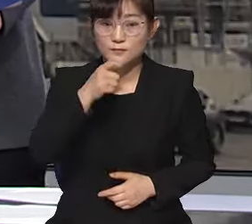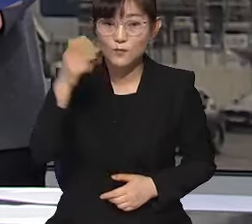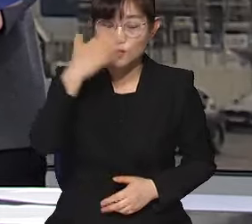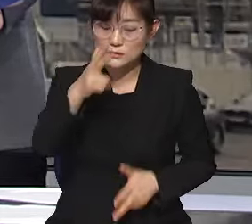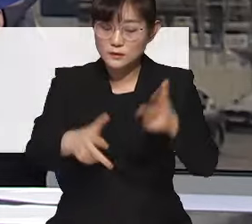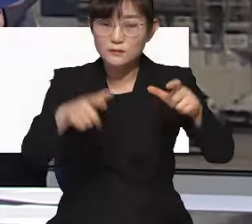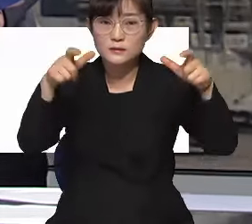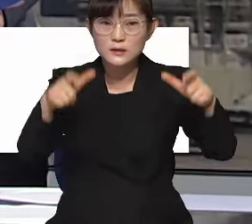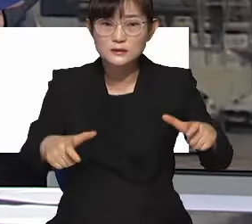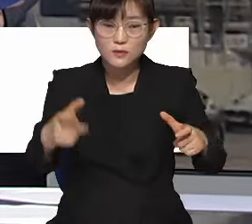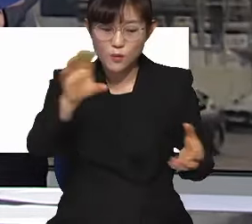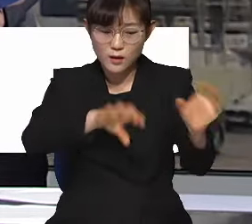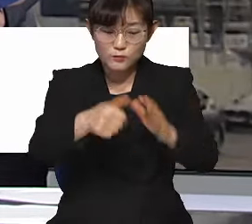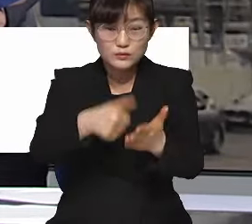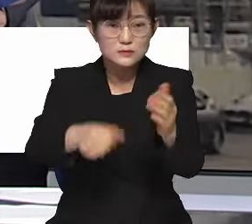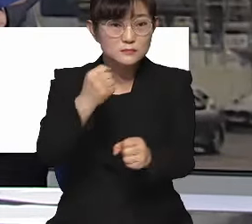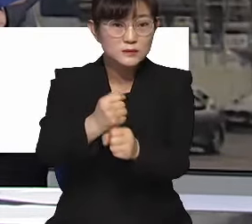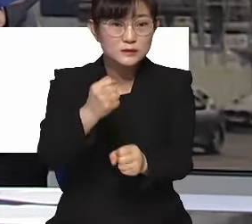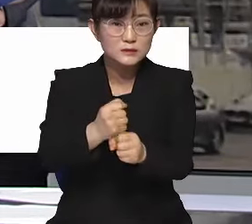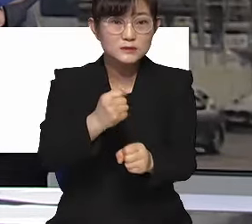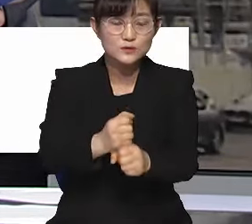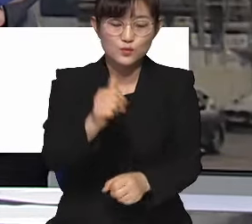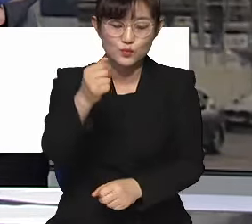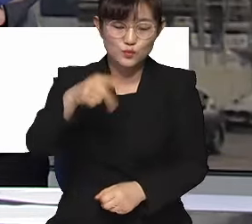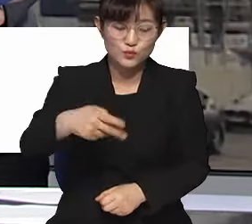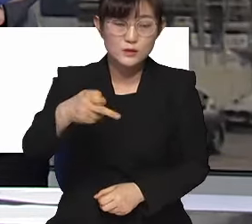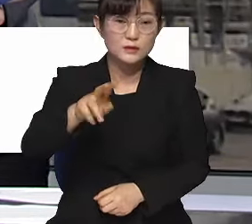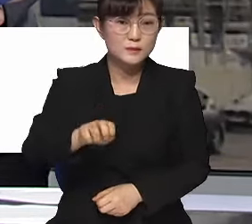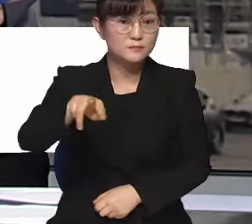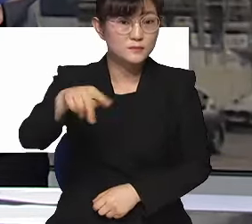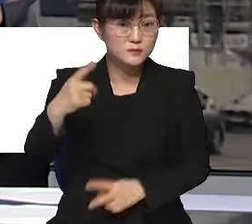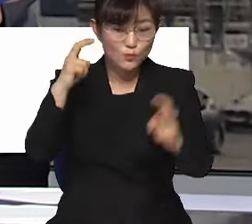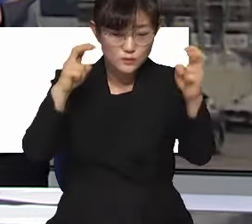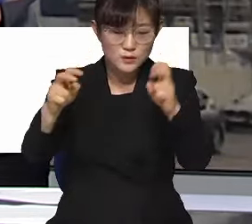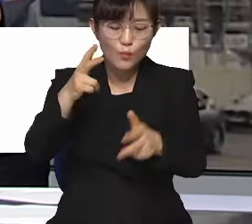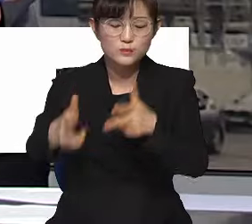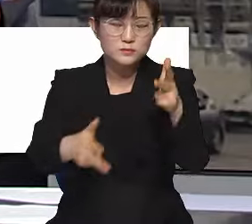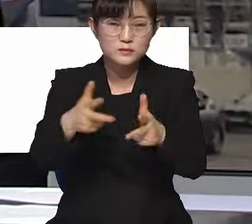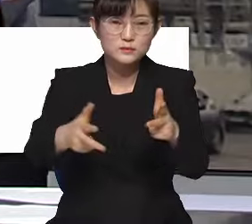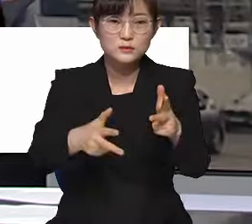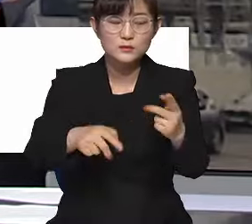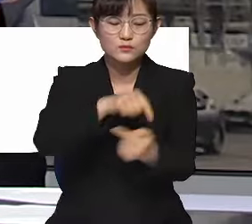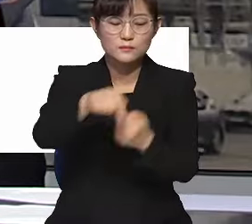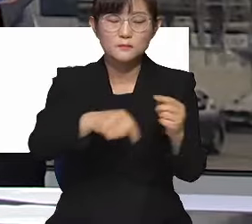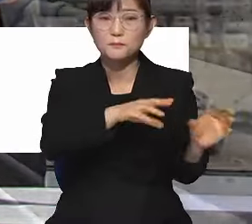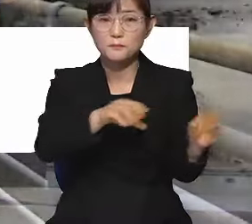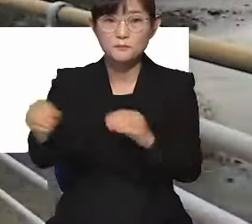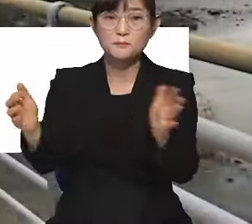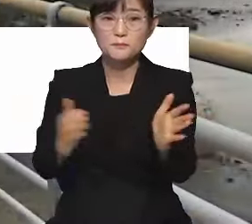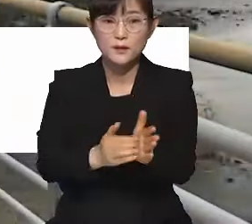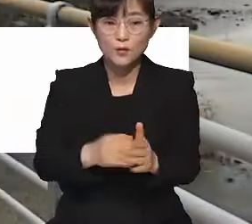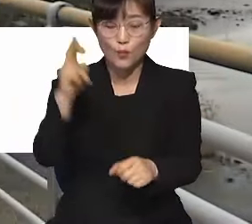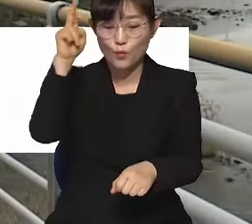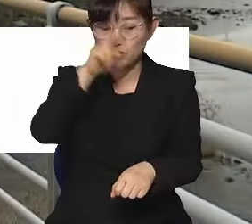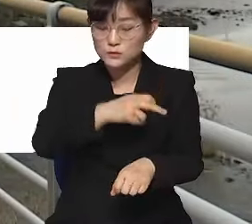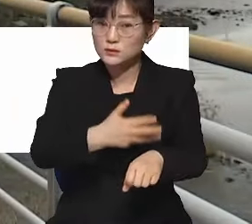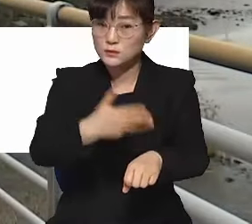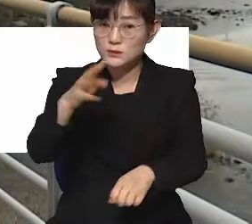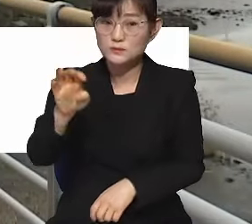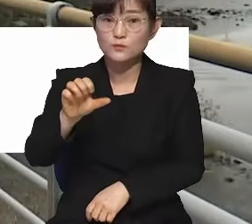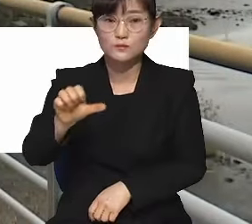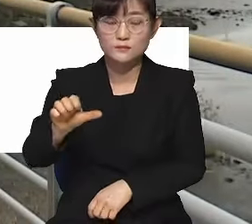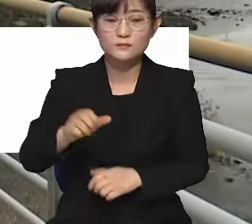여수산단에서 화학물질을 생산하는 TKG 휴켐스의 일부 공장 가동이 중단됐습니다. 오늘 오전 8시